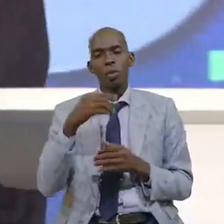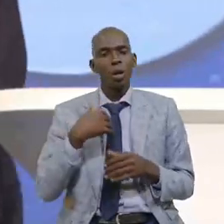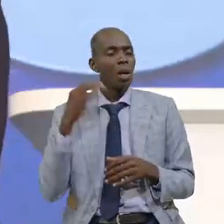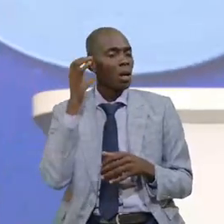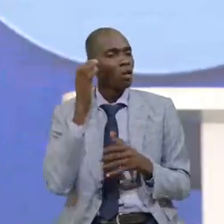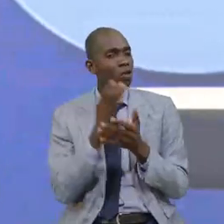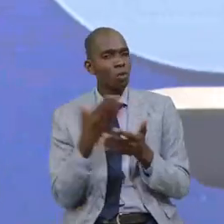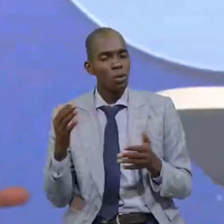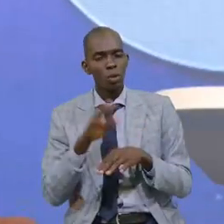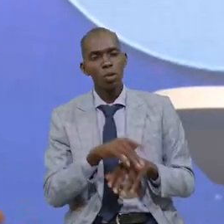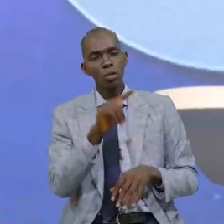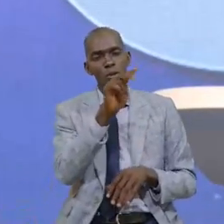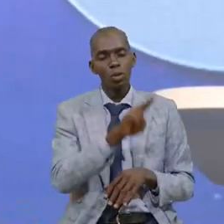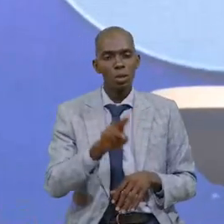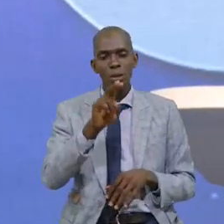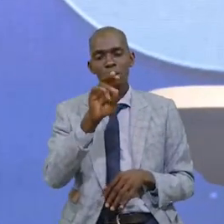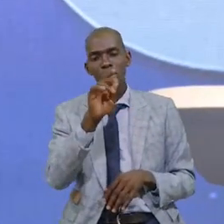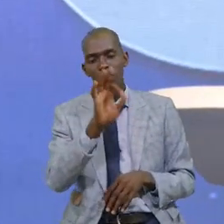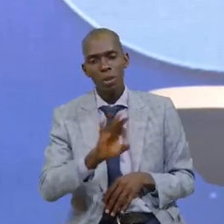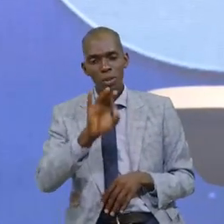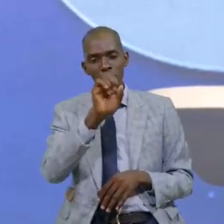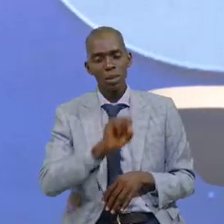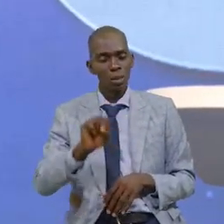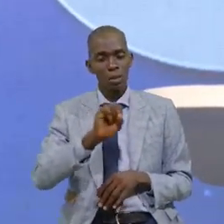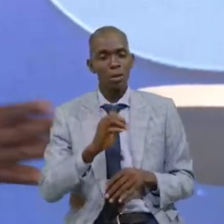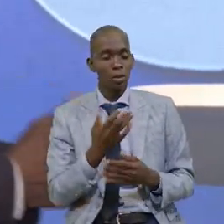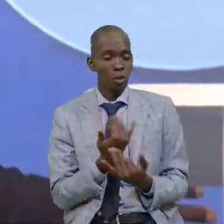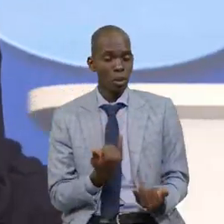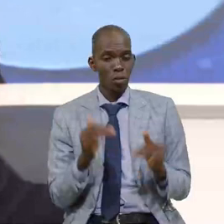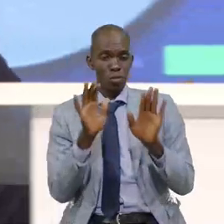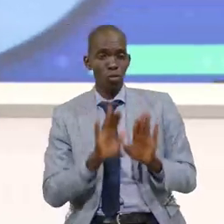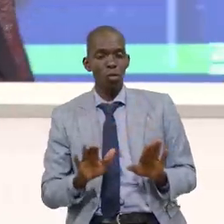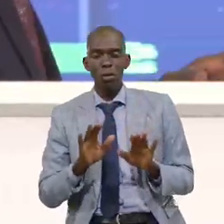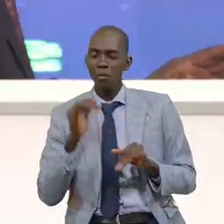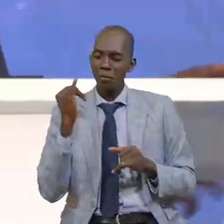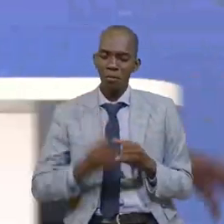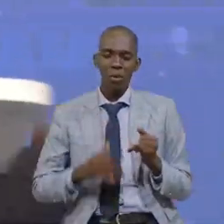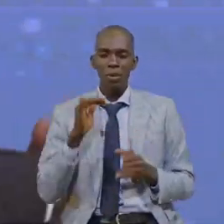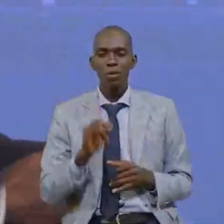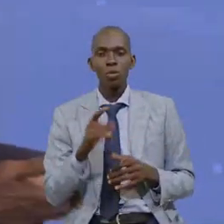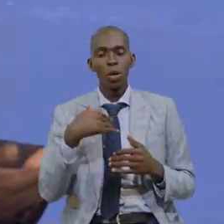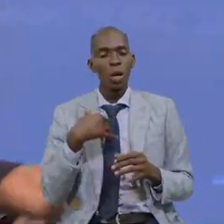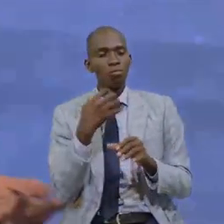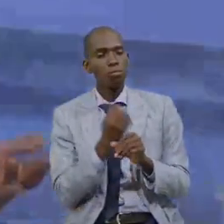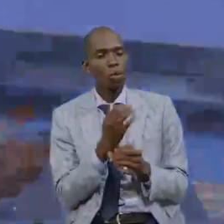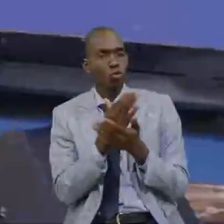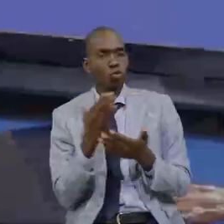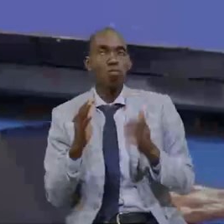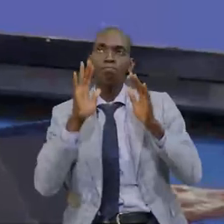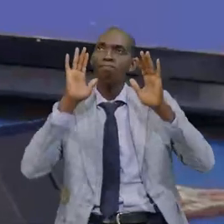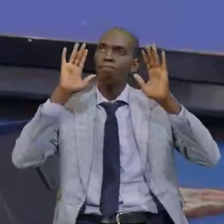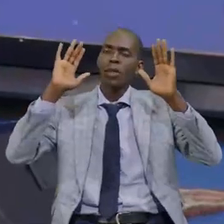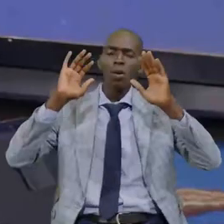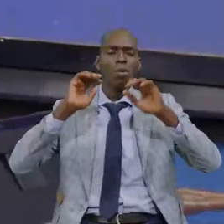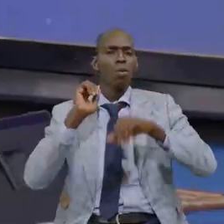choses. Premier jour, jeudi, vendredi, samedi, nous voici dimanche. Finalement, vous avez eu des miracles, vous avez